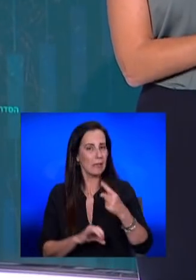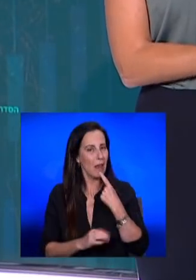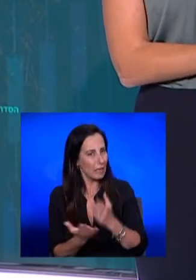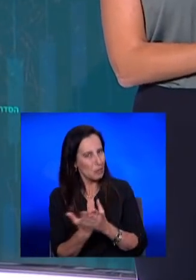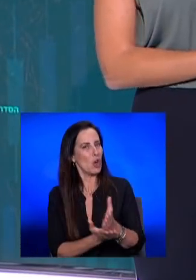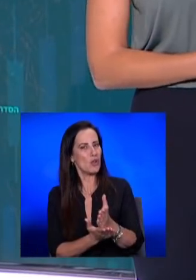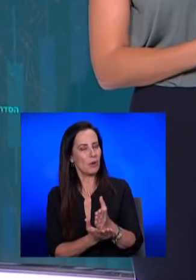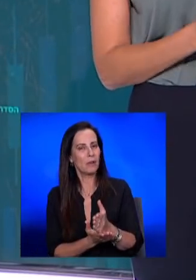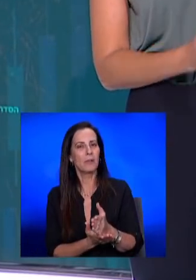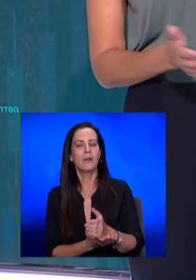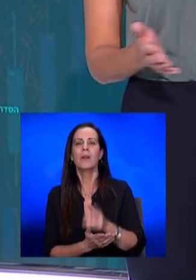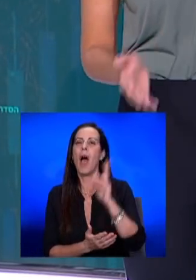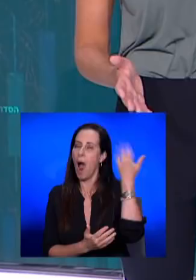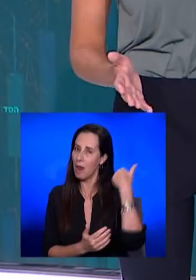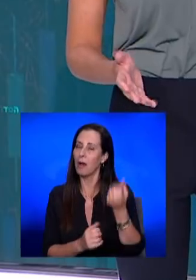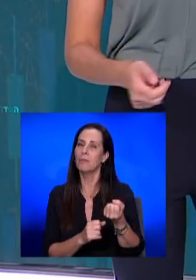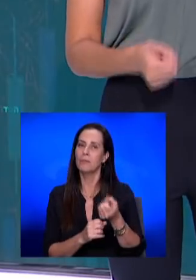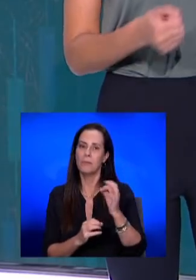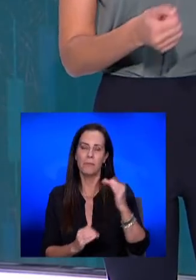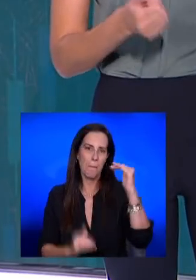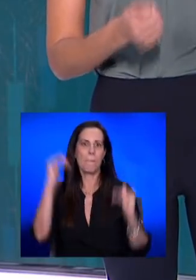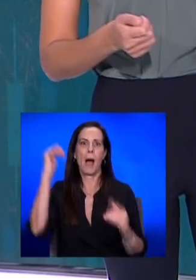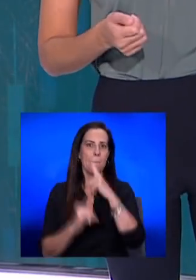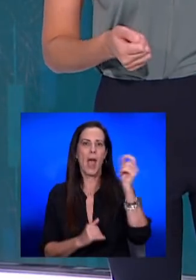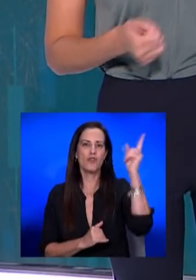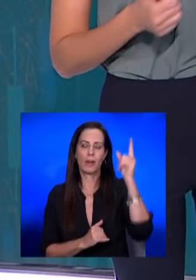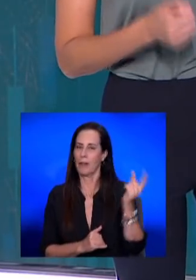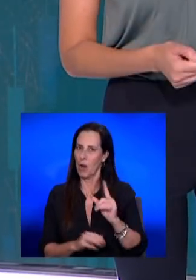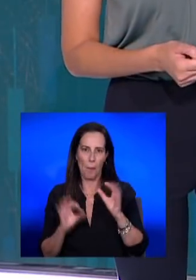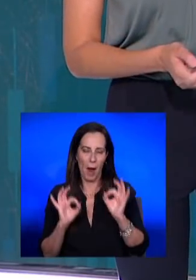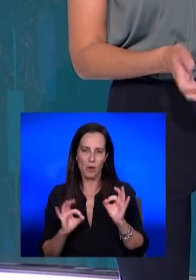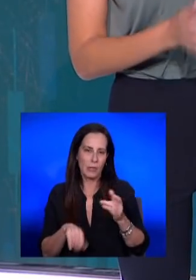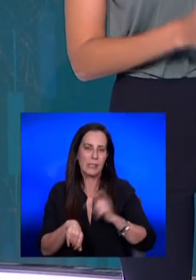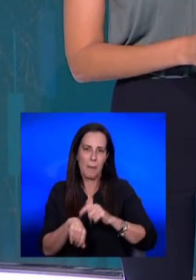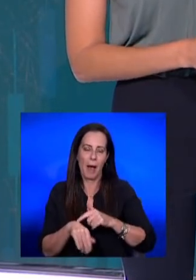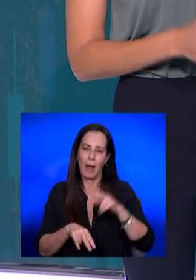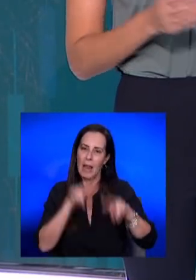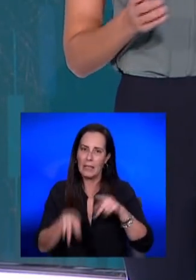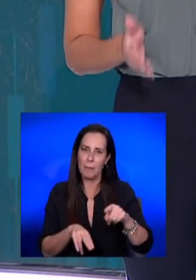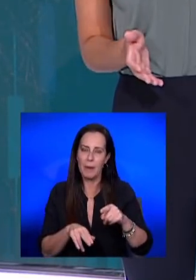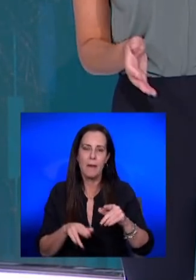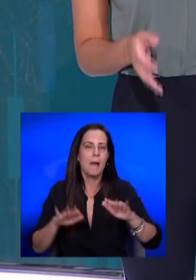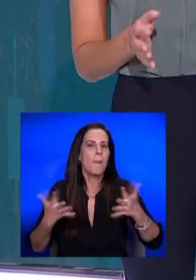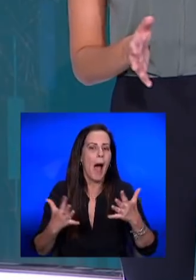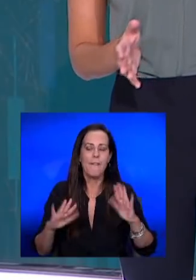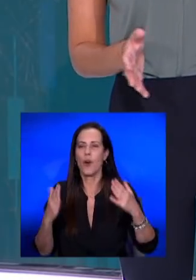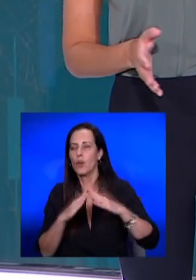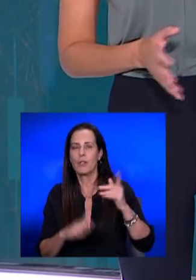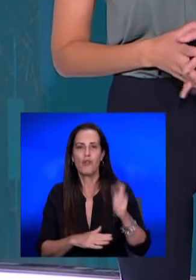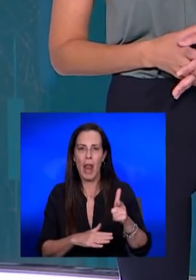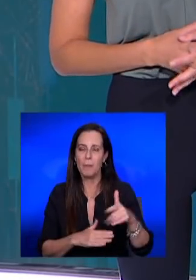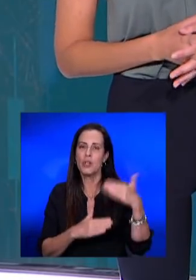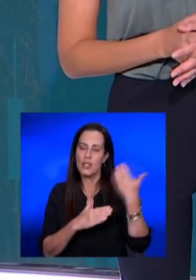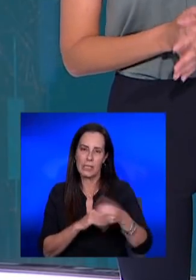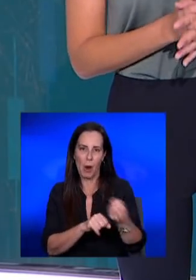ביושר, התמודדה עם מגפה של פעם במאה שנה, ולא ממש היה לה פנאי להתעסק בשאלה איפה נגור וכמה נשלם כשתסתיים